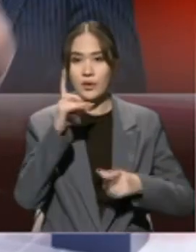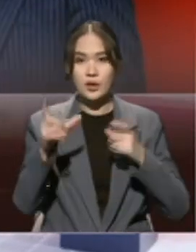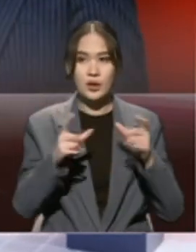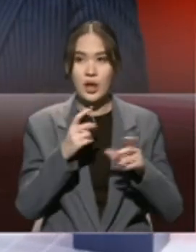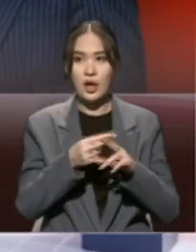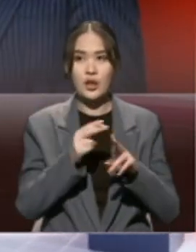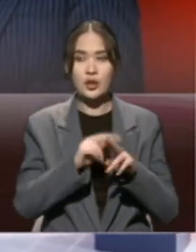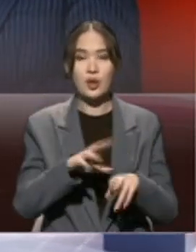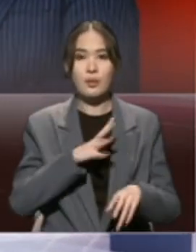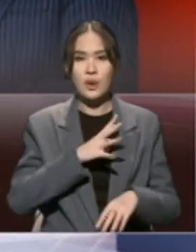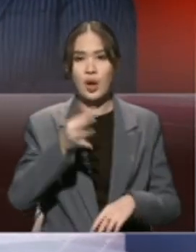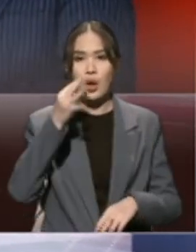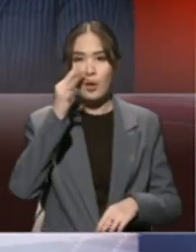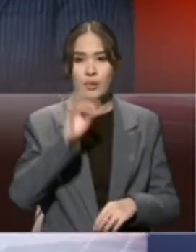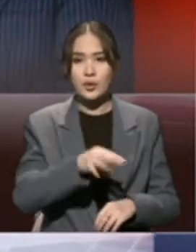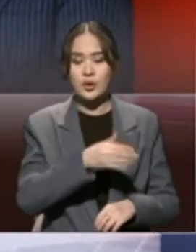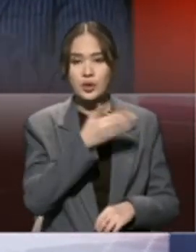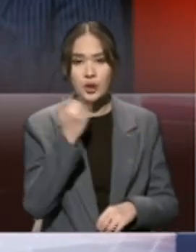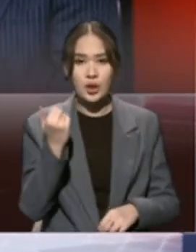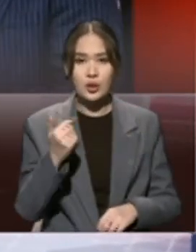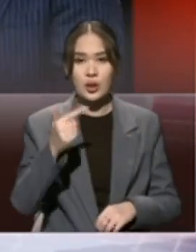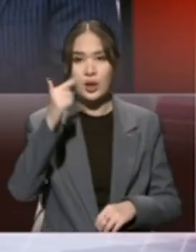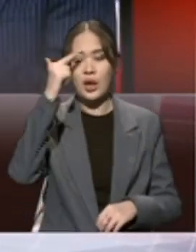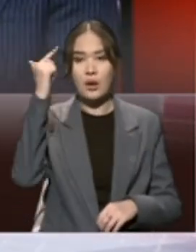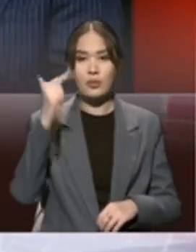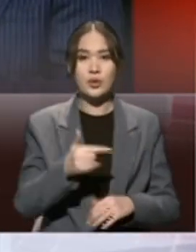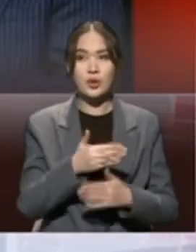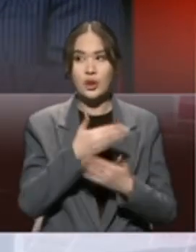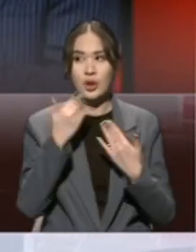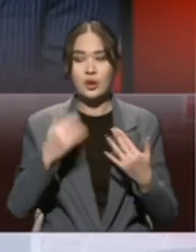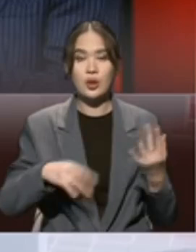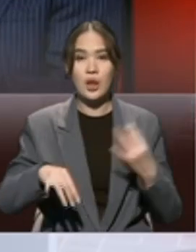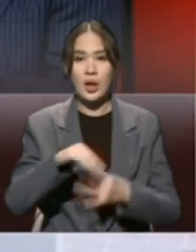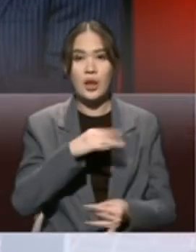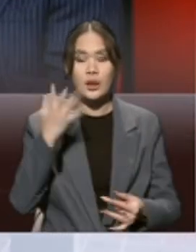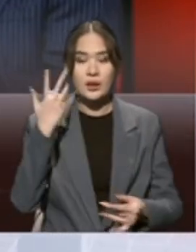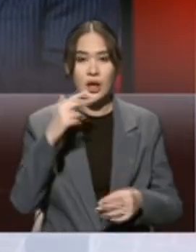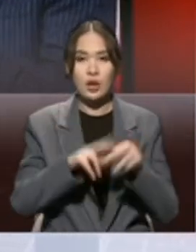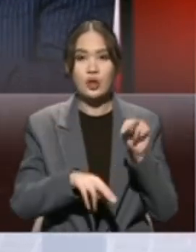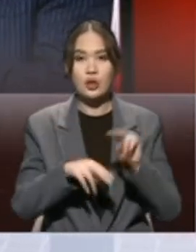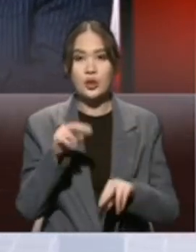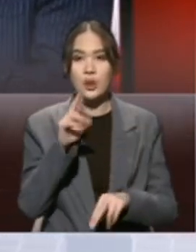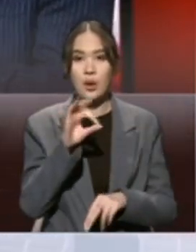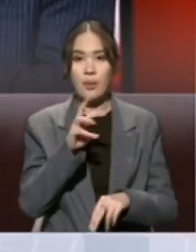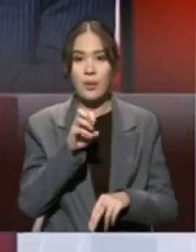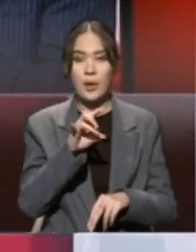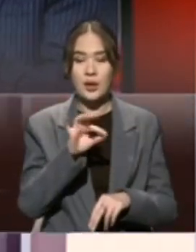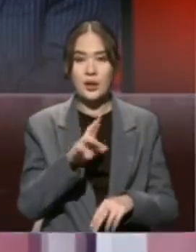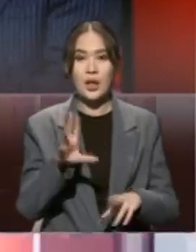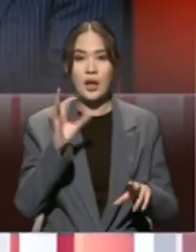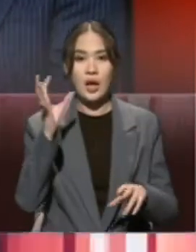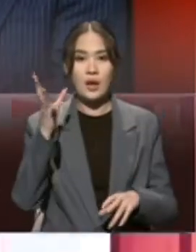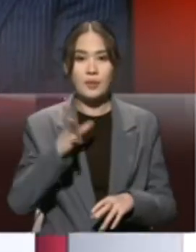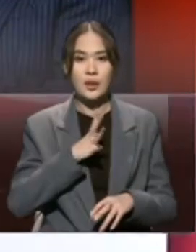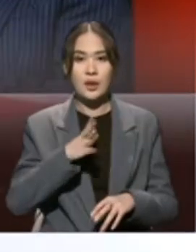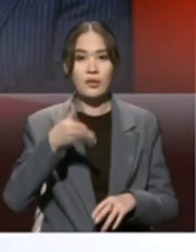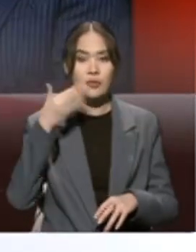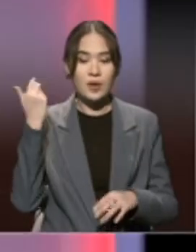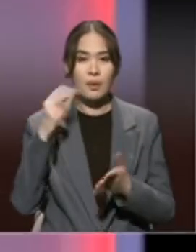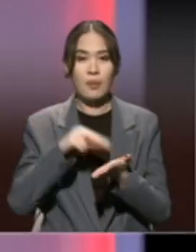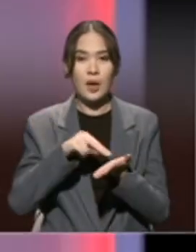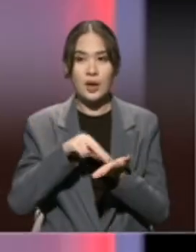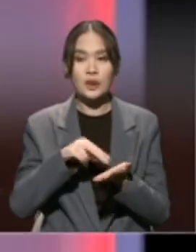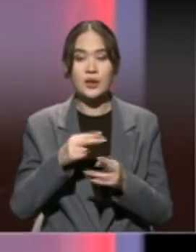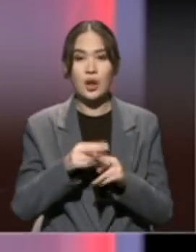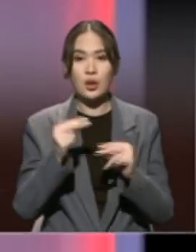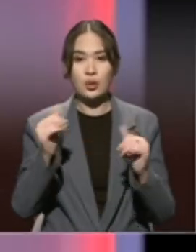қаражылық сауаттылығын жоқтығы дейміз, немесе бір сол ажиотаждық кезде құрылыс компаниялары да осы бір сәтті әдемі пайдаланып өздерінің бағаларын көтеріп қояды